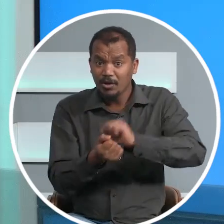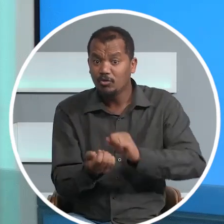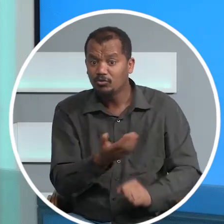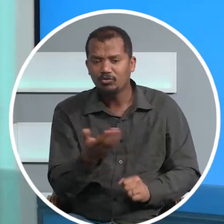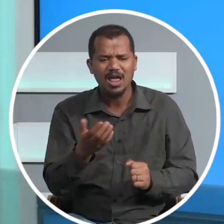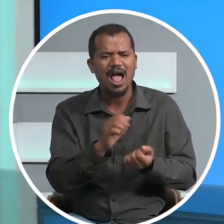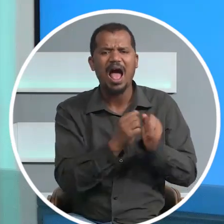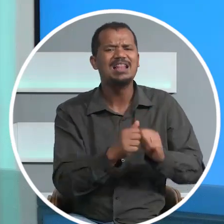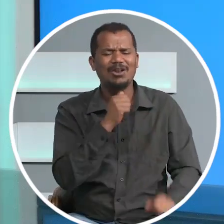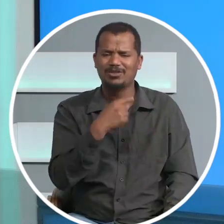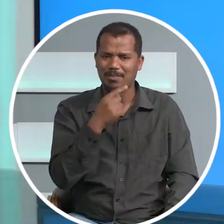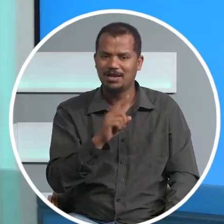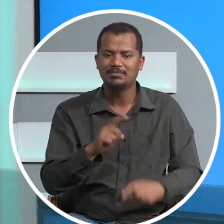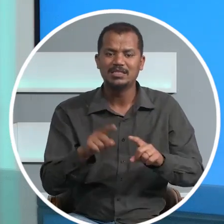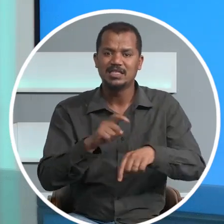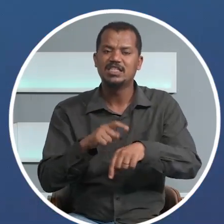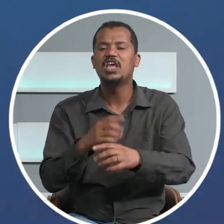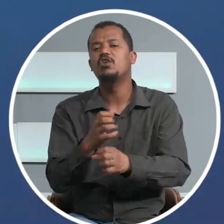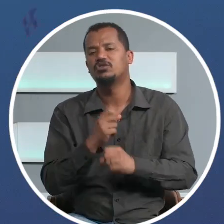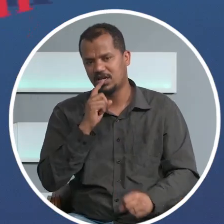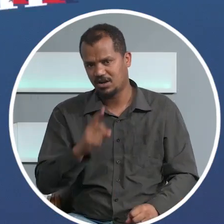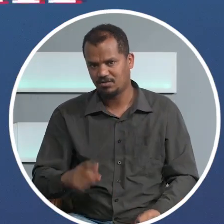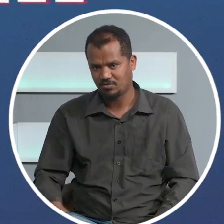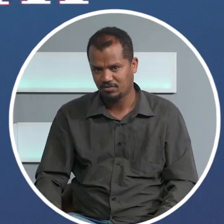ጉዳይ አልተለወጠም አንልም ግን ጊዜ እየወሰደ ነው